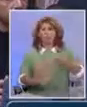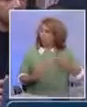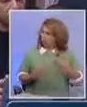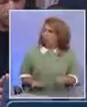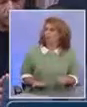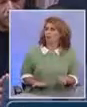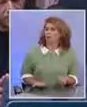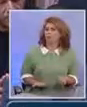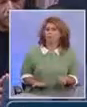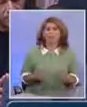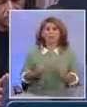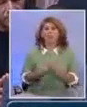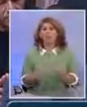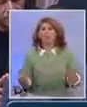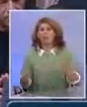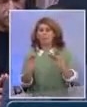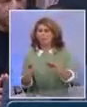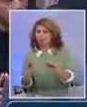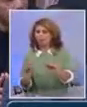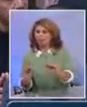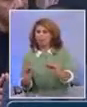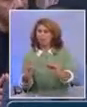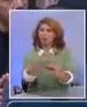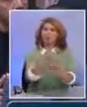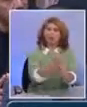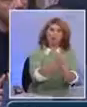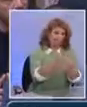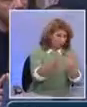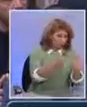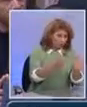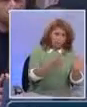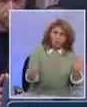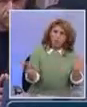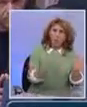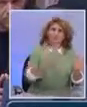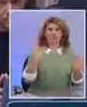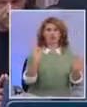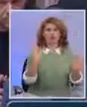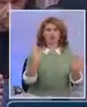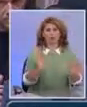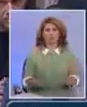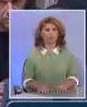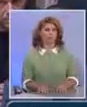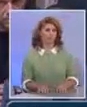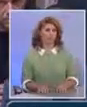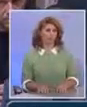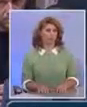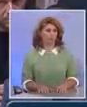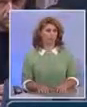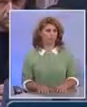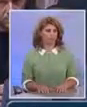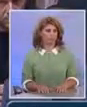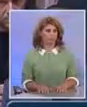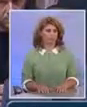Είναι διαφορετικό πράγμα η παιδεία από τον επαγγελματικό προσανατολισμό. Και βεβαίως